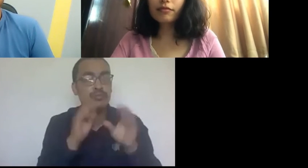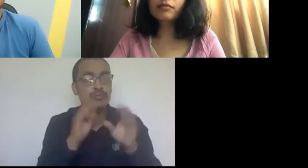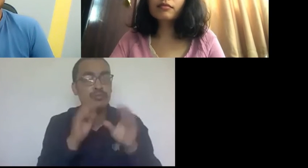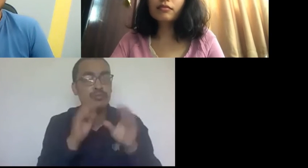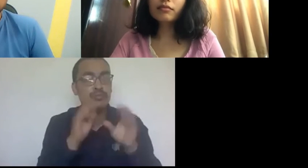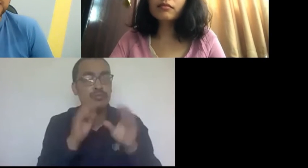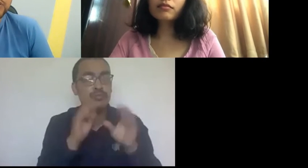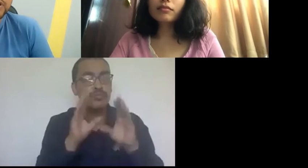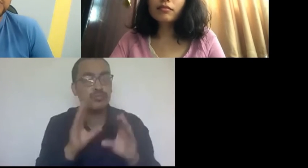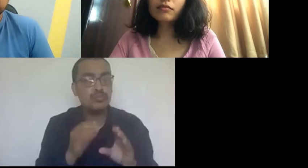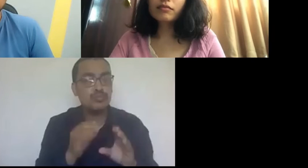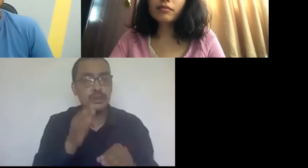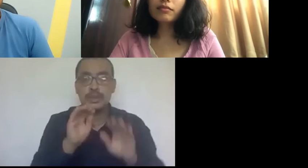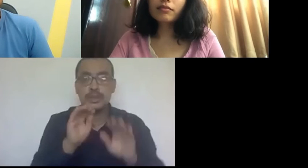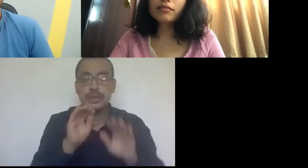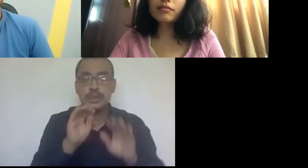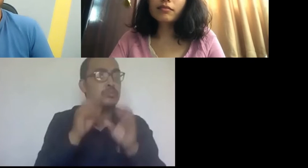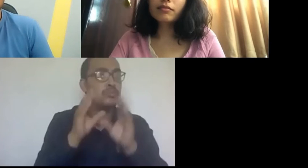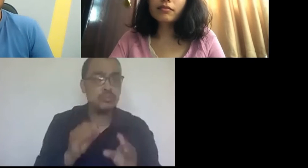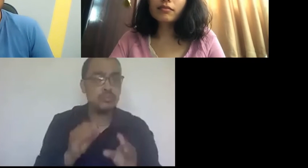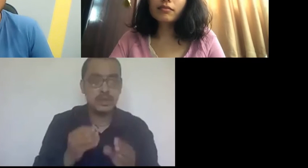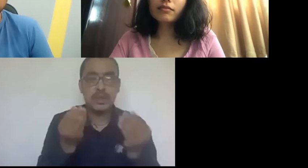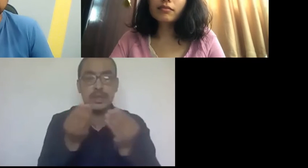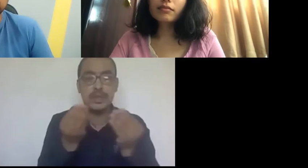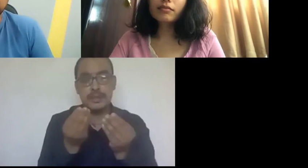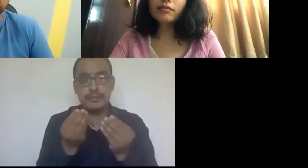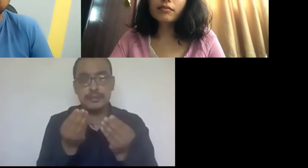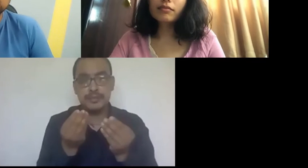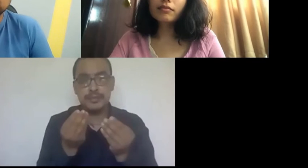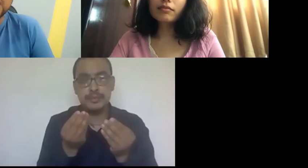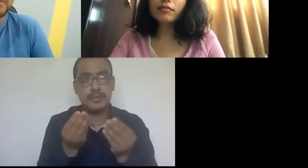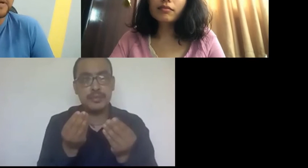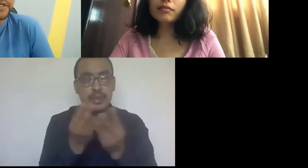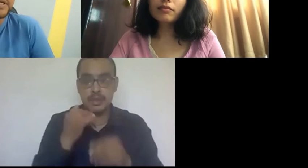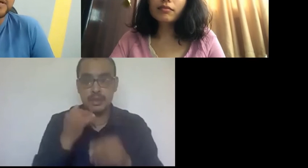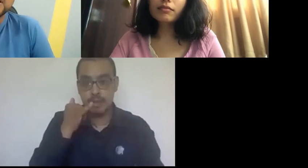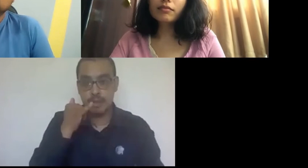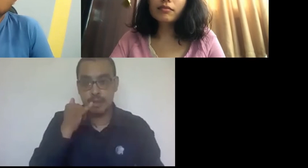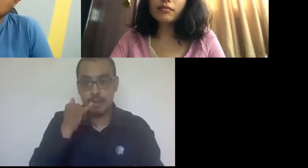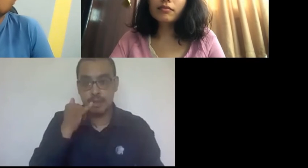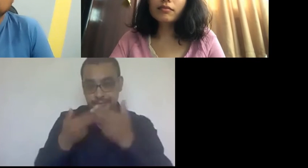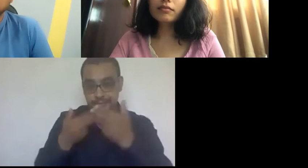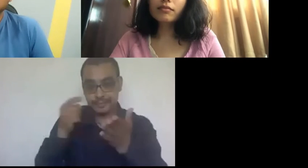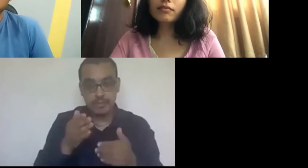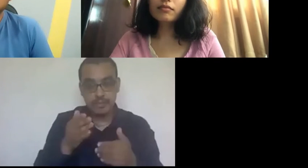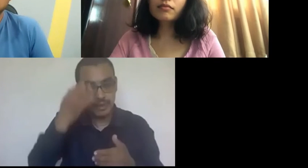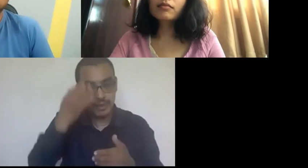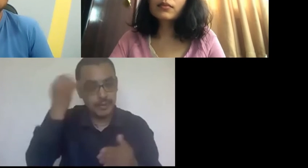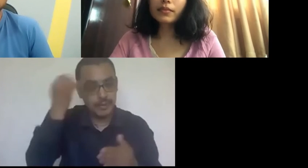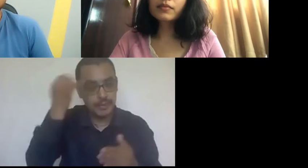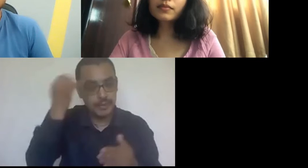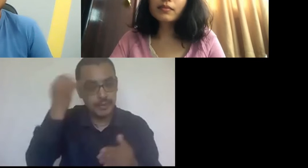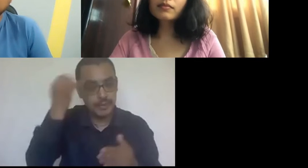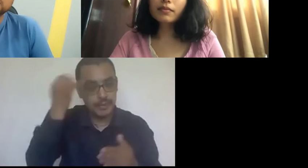र तपाईँले अलिकति दुखी उदास हुने बित्तिकै तपाईँले मोबाइल चलाउन थाल्नुहुन्छ त्यसलाई बिर्सिनुको लागि भन्यो भने चाहिँ त्यो पनि तपाईँले